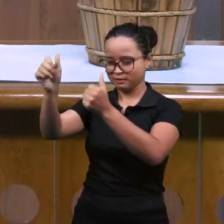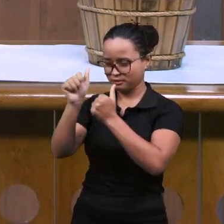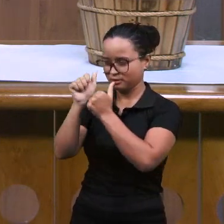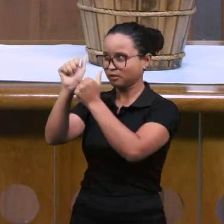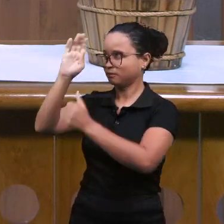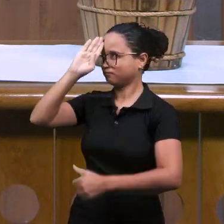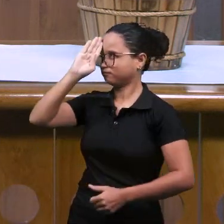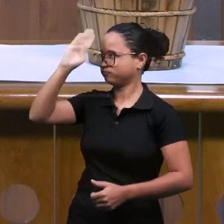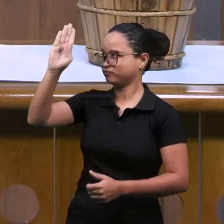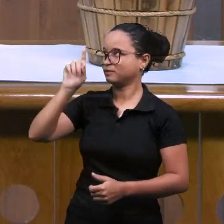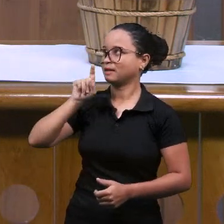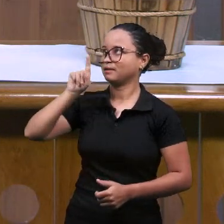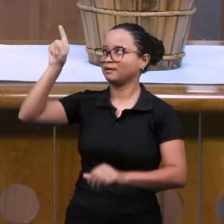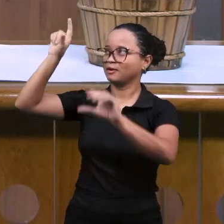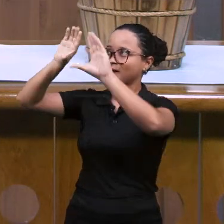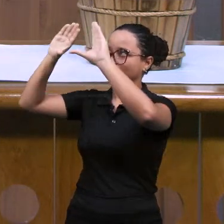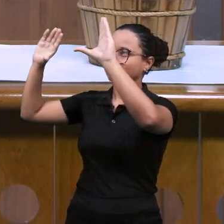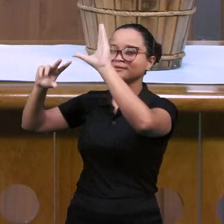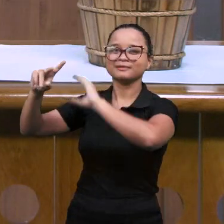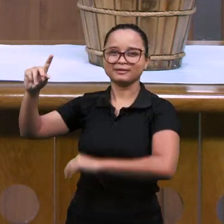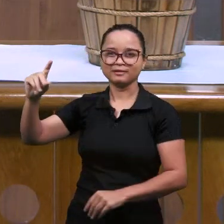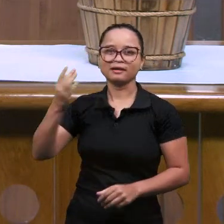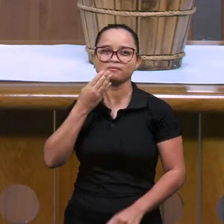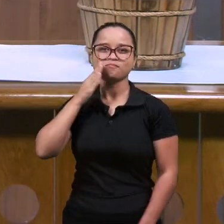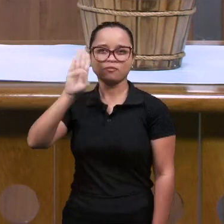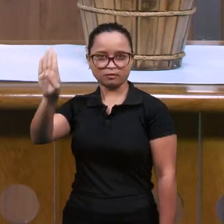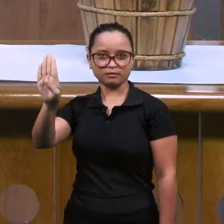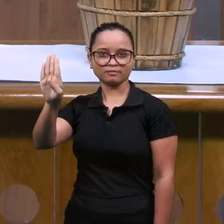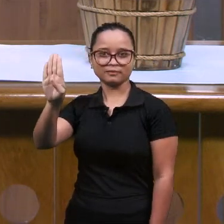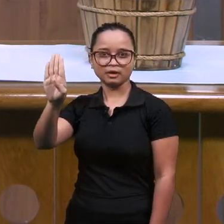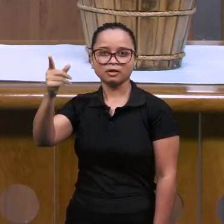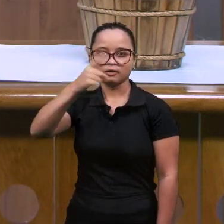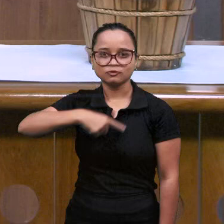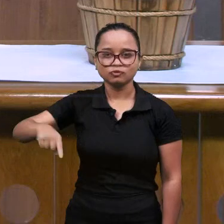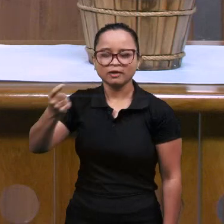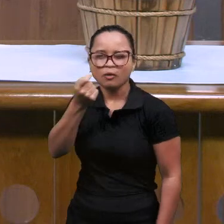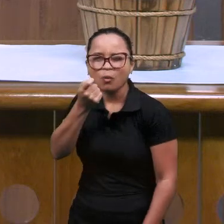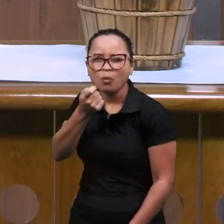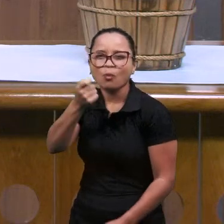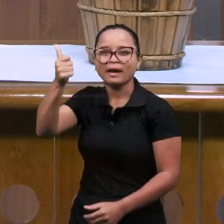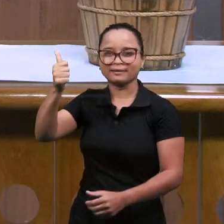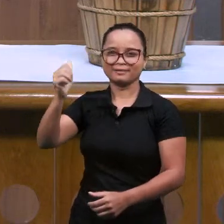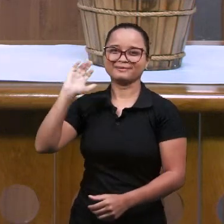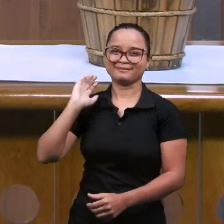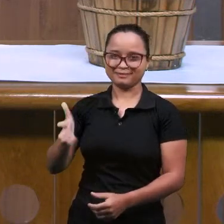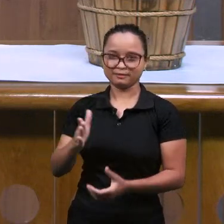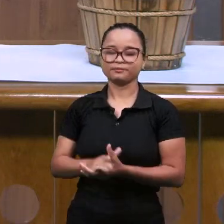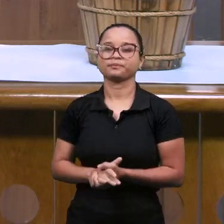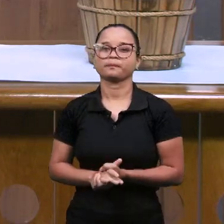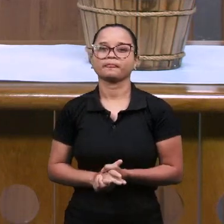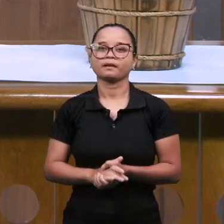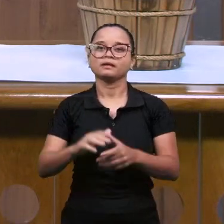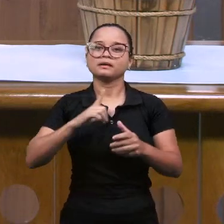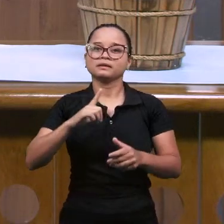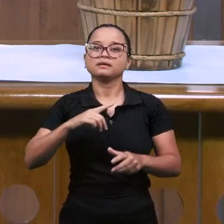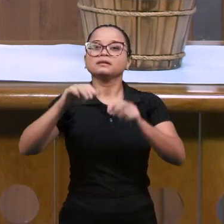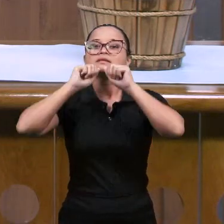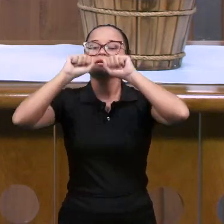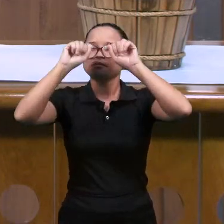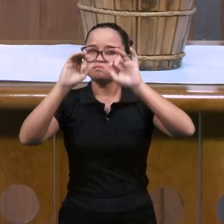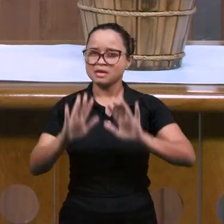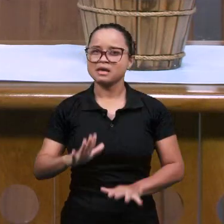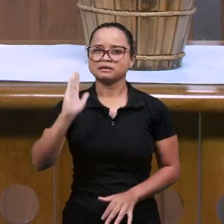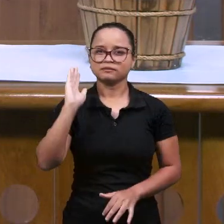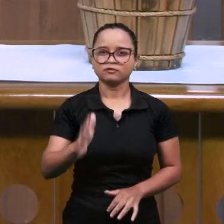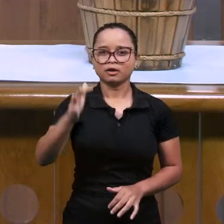promise. Nous sommes dans la frontière de ce passage, le Jourdain, il est rempli, les bénédictions sont